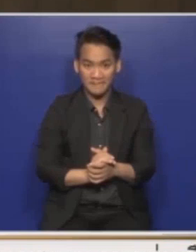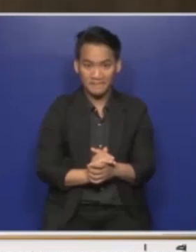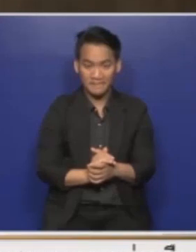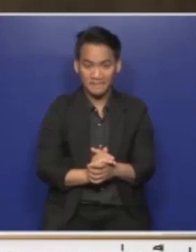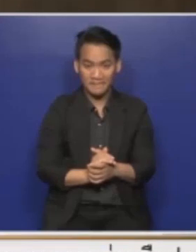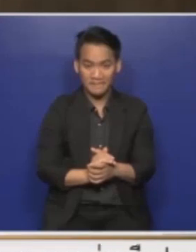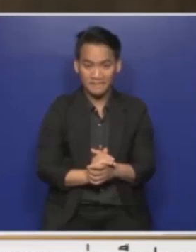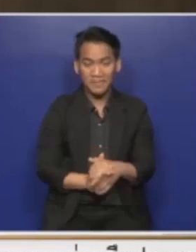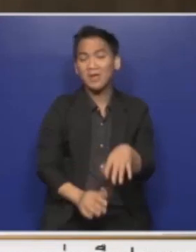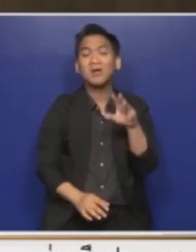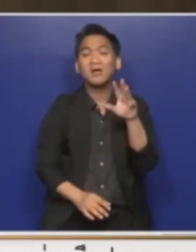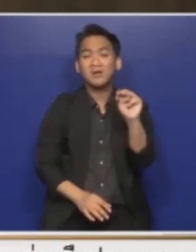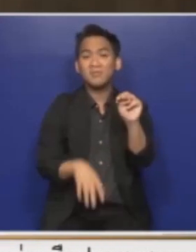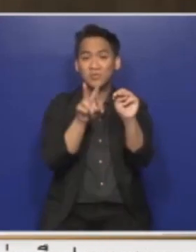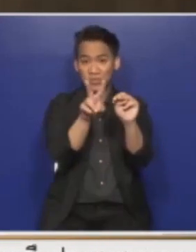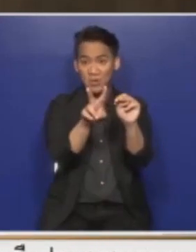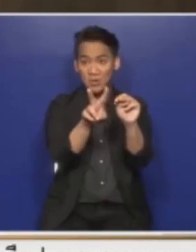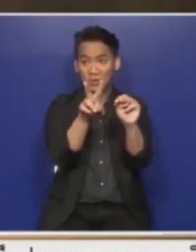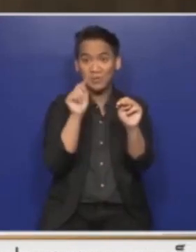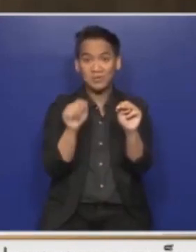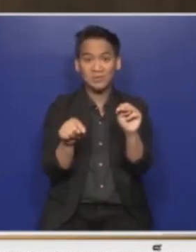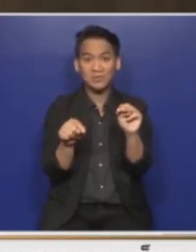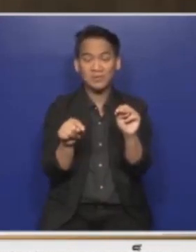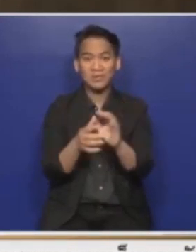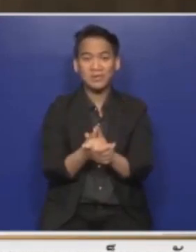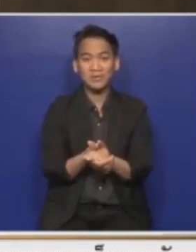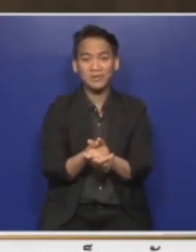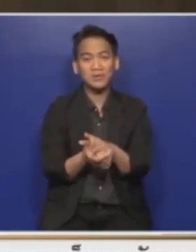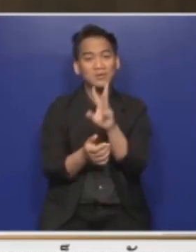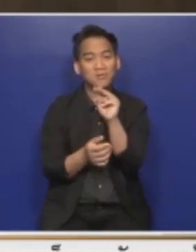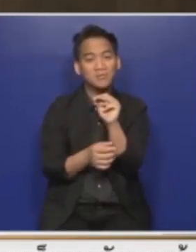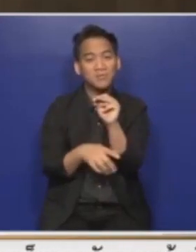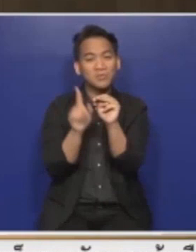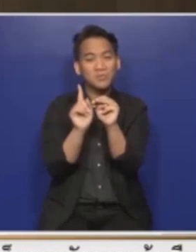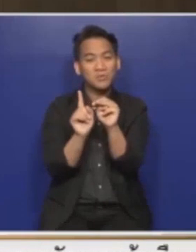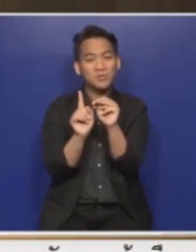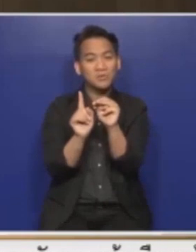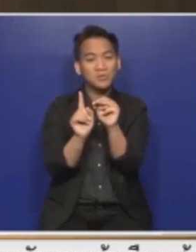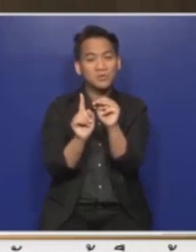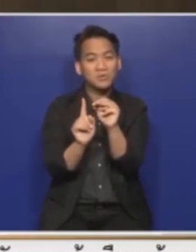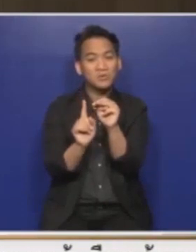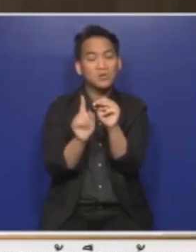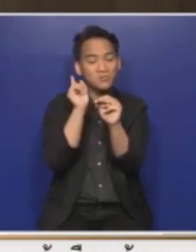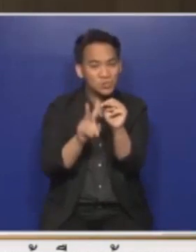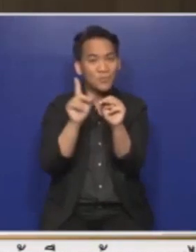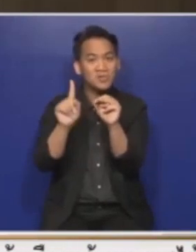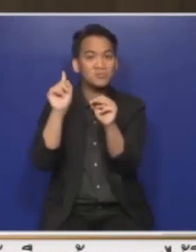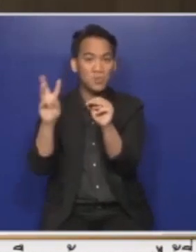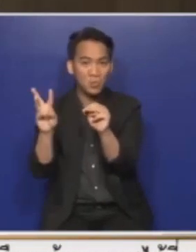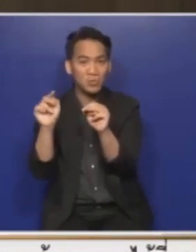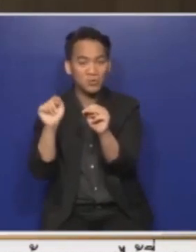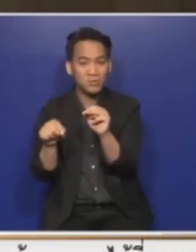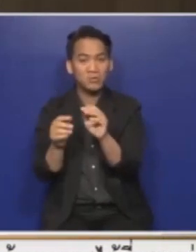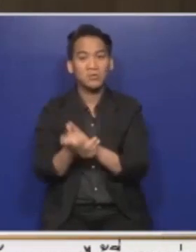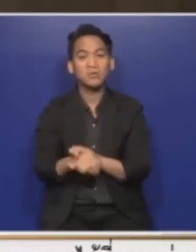หมู่2บ้านของตกตำบลดงประคำนะครับแล้วก็หมู่2หมู่1หมู่6ของตำบลหอกองนะครับทั้ง